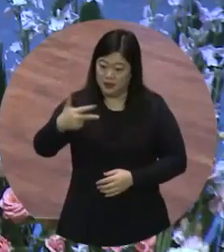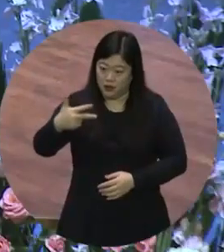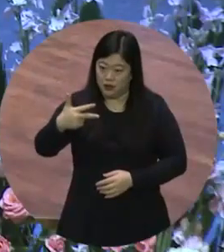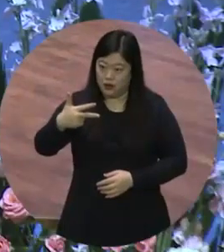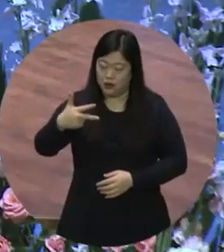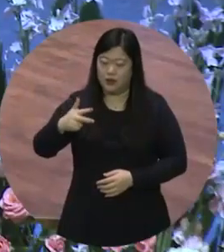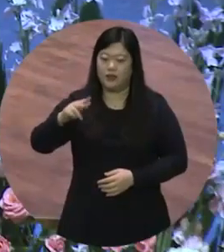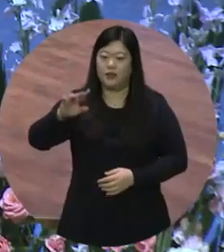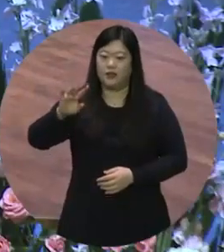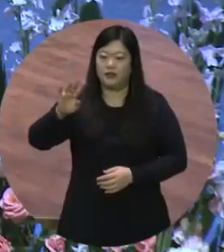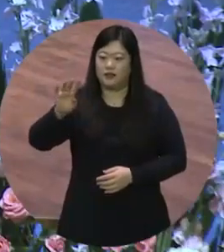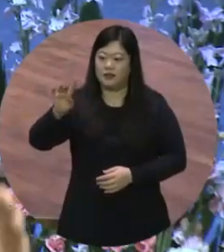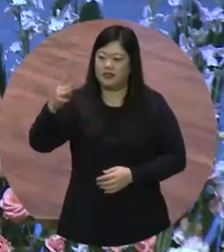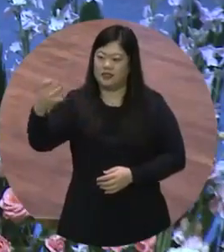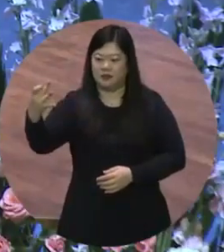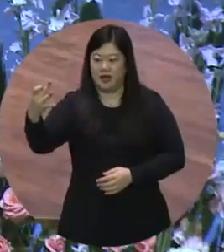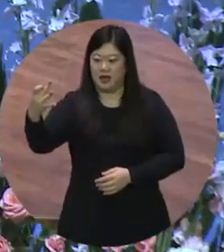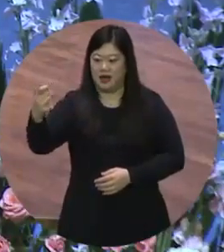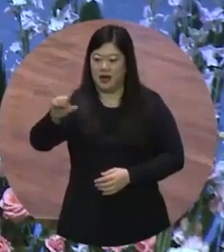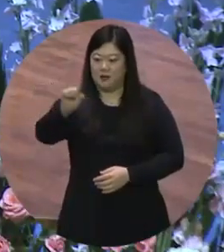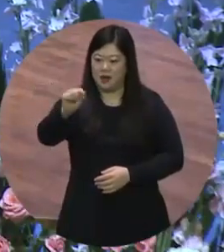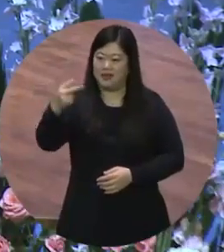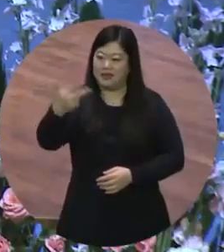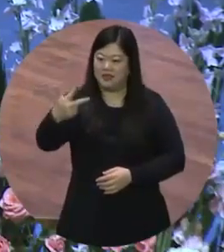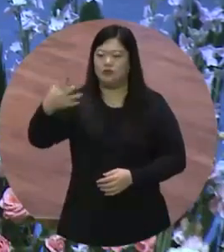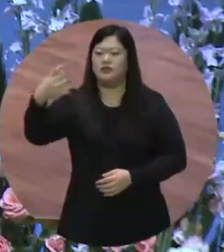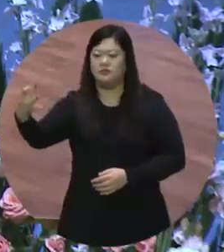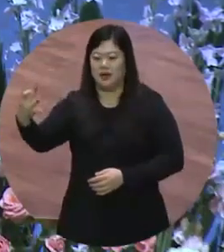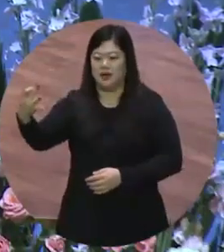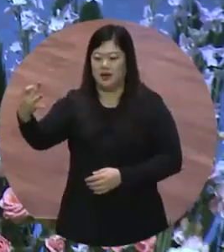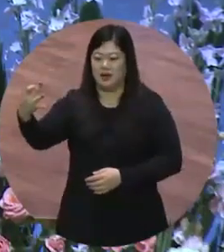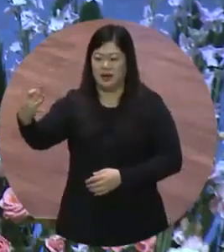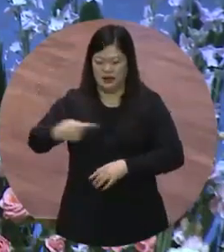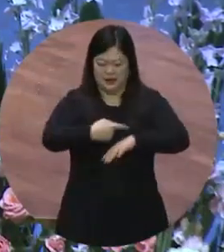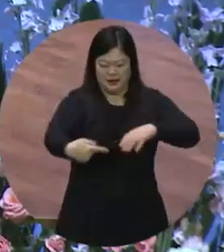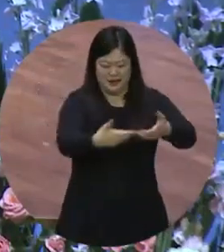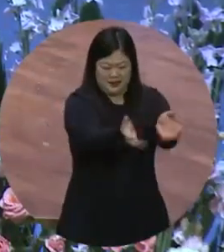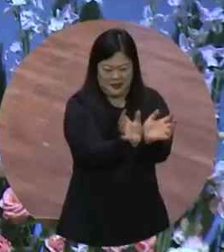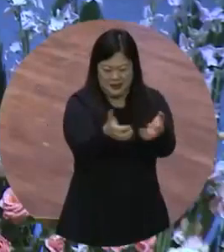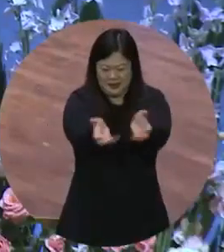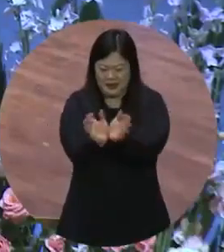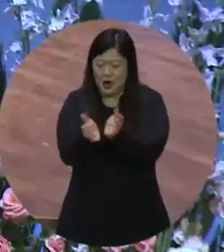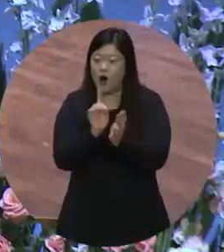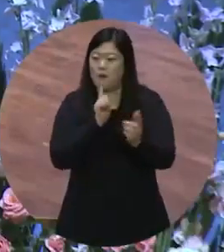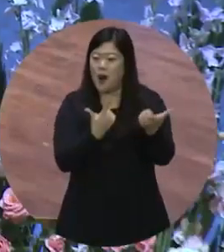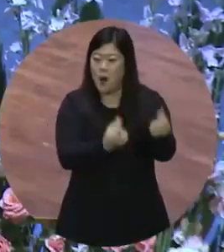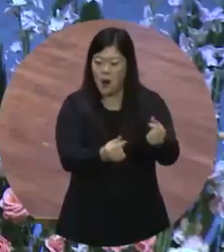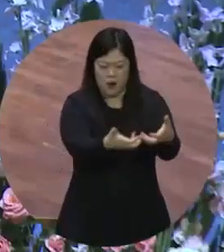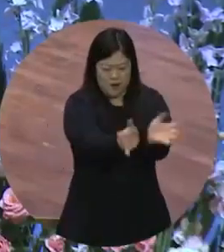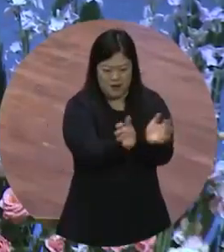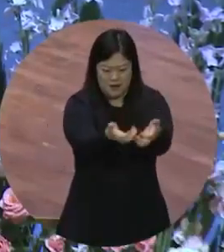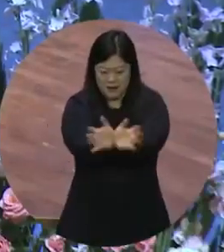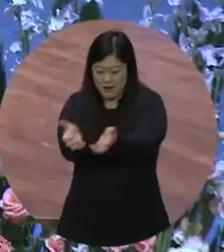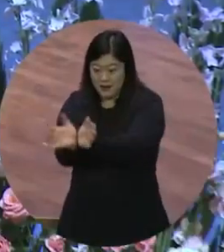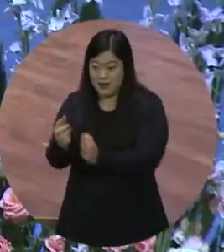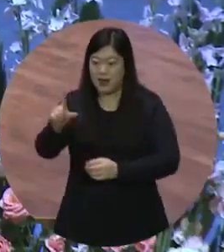17,014개요. 그러니까 17,000 종족이 지구상에 같은 언어를 가지고 살고 있는데